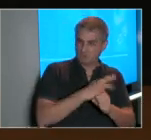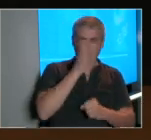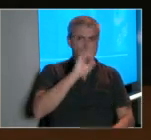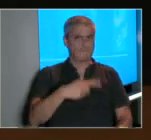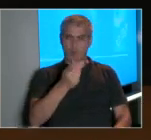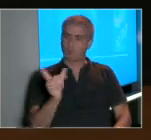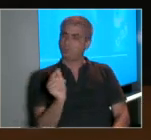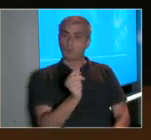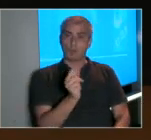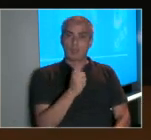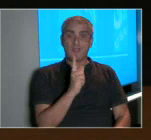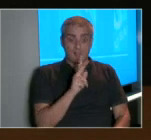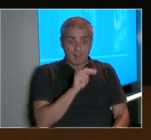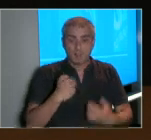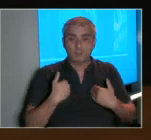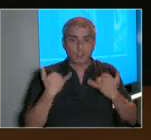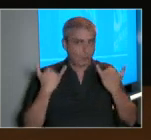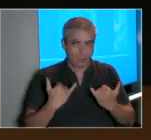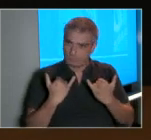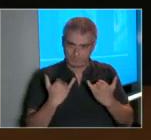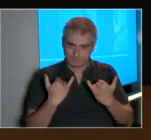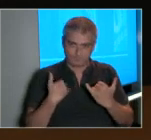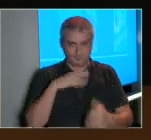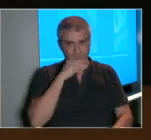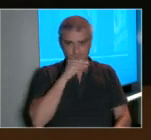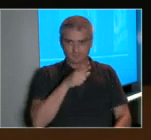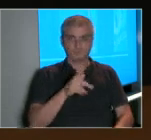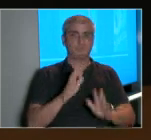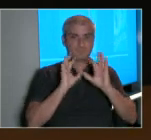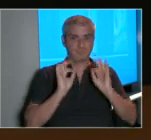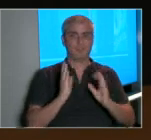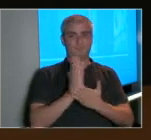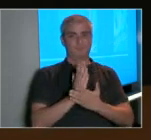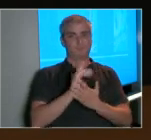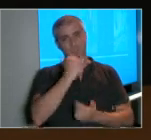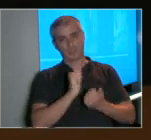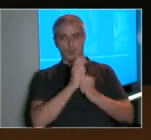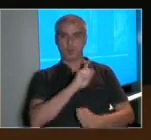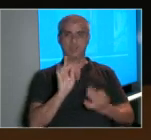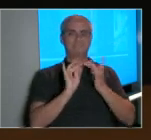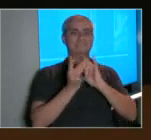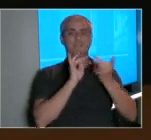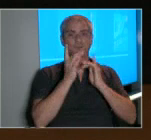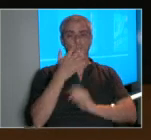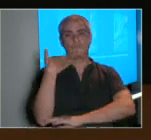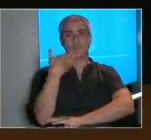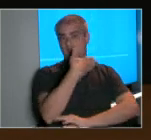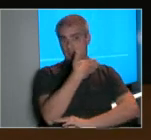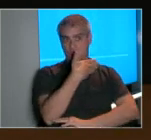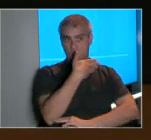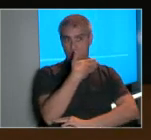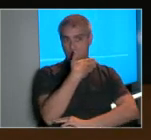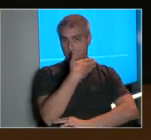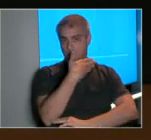בין בני זוג. אבל לענייננו היום, נעסוק בהאמת באמצע, כן או לא, בסכסוכים בין מדינות.